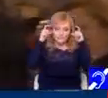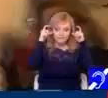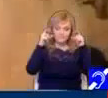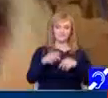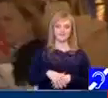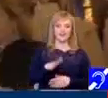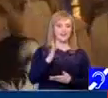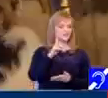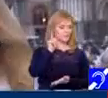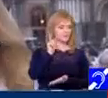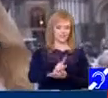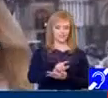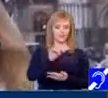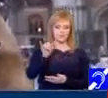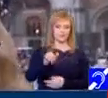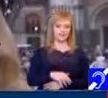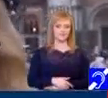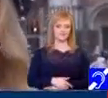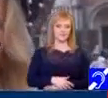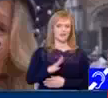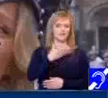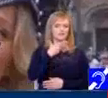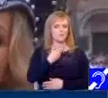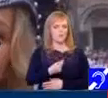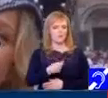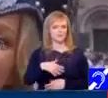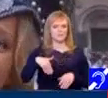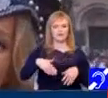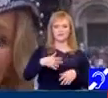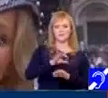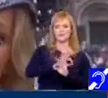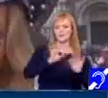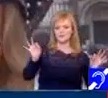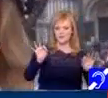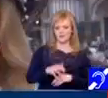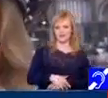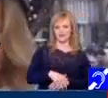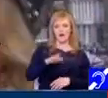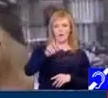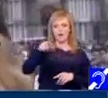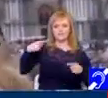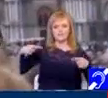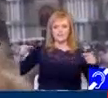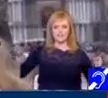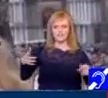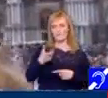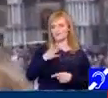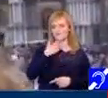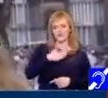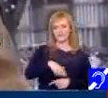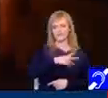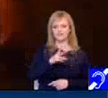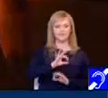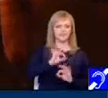venețiene sunt nelipsite. Yeah, it's very nice, you know, we like that, the parade, the people and the atmosphere,